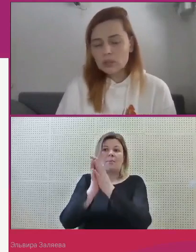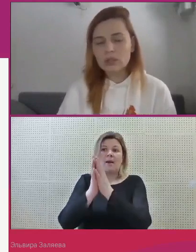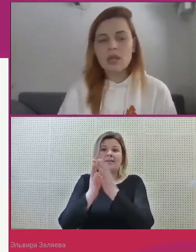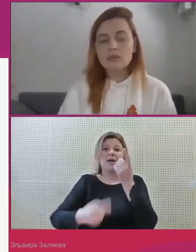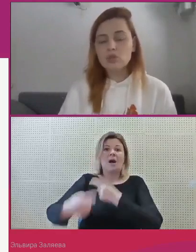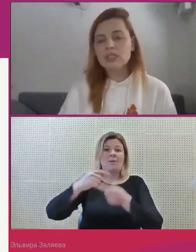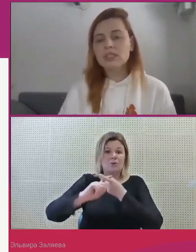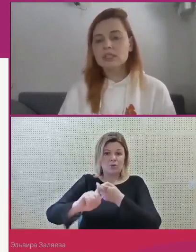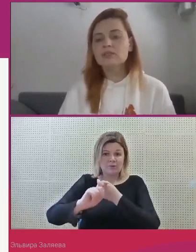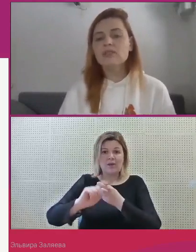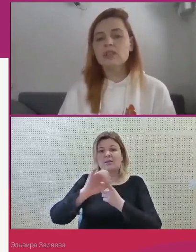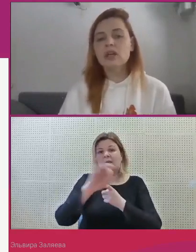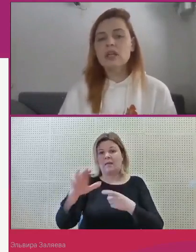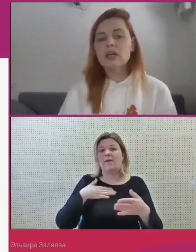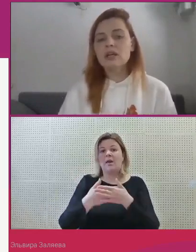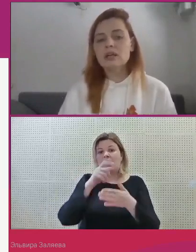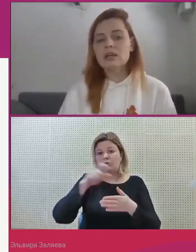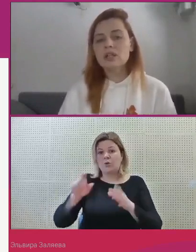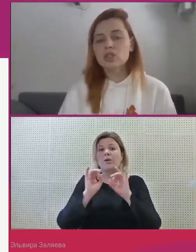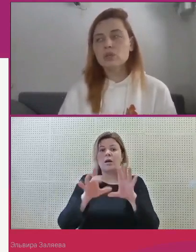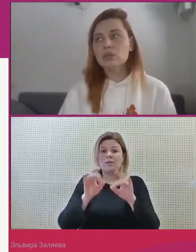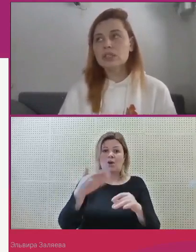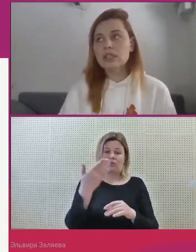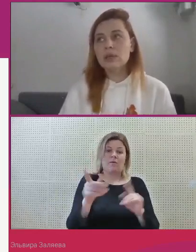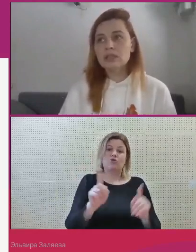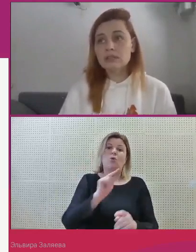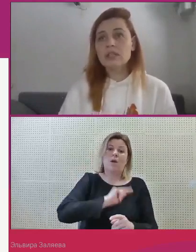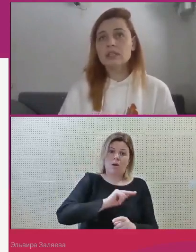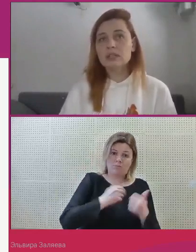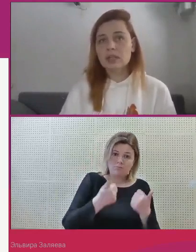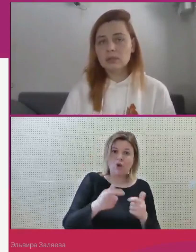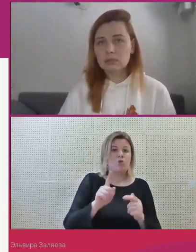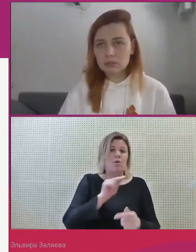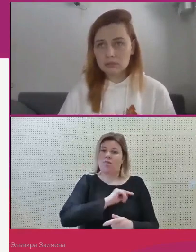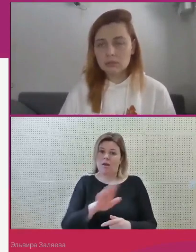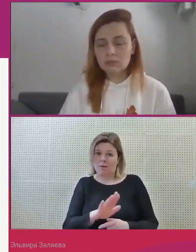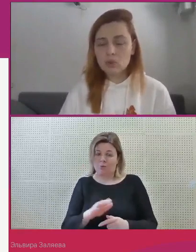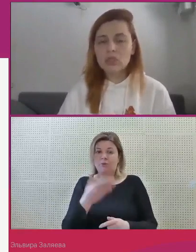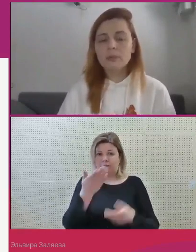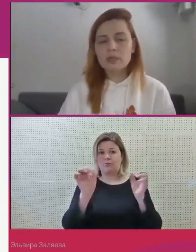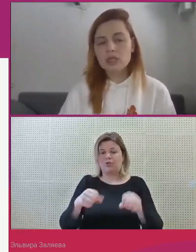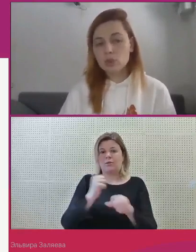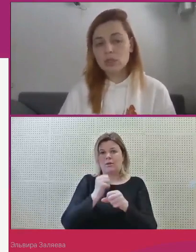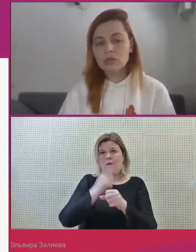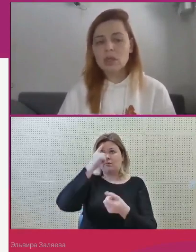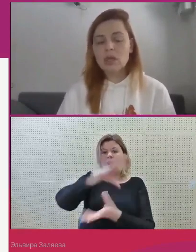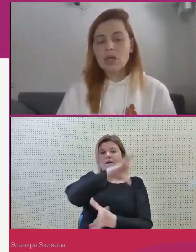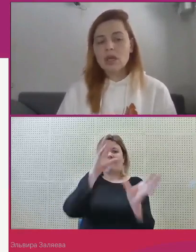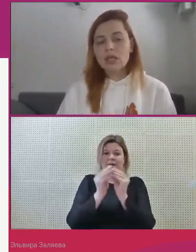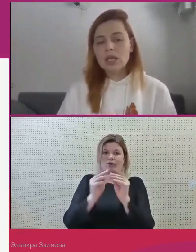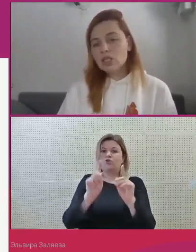не работает. Вы уже сделаете выводы, что из этой обратной связи как бы можно поменять, что